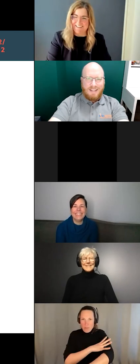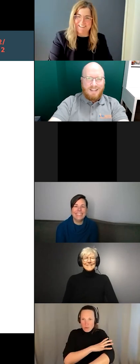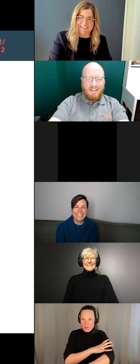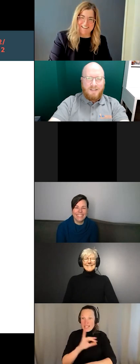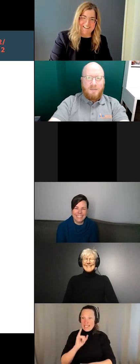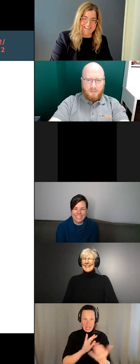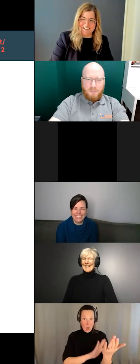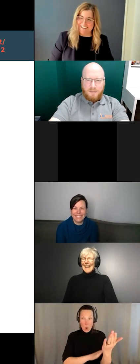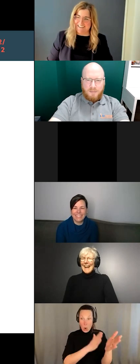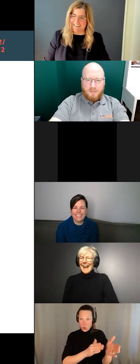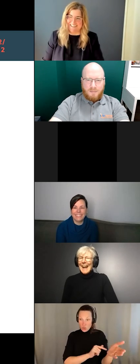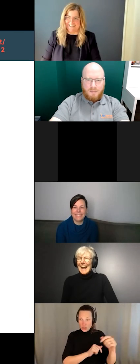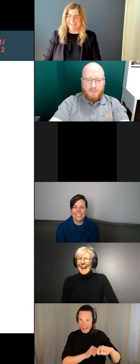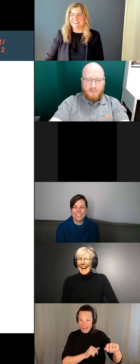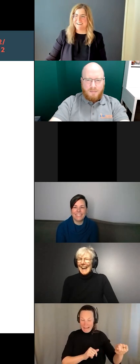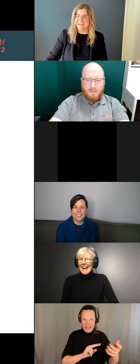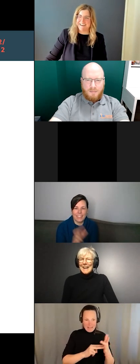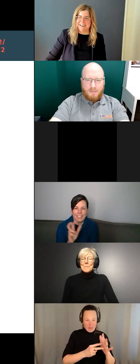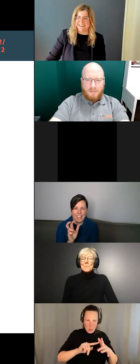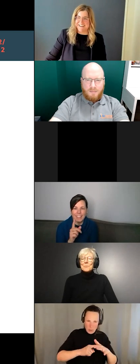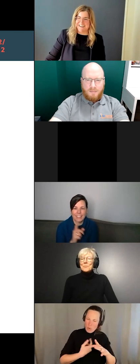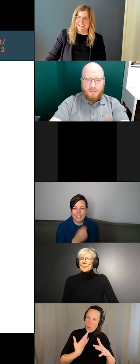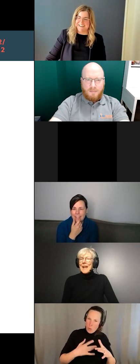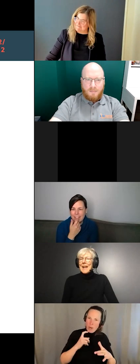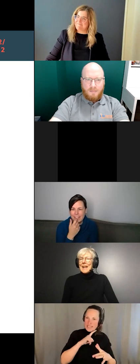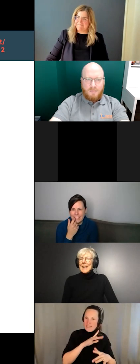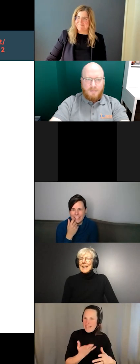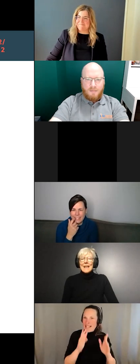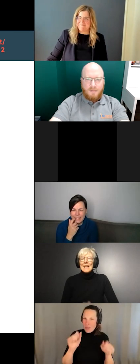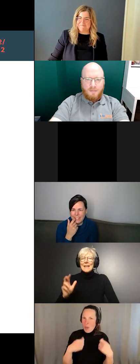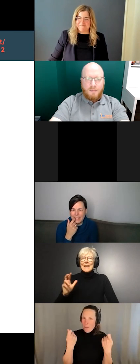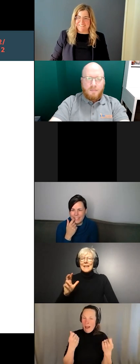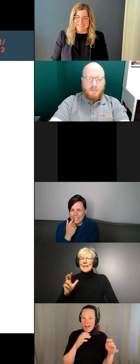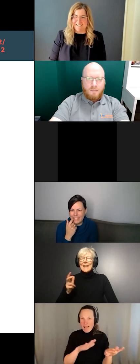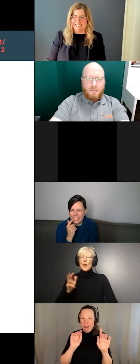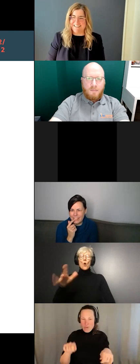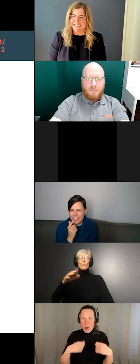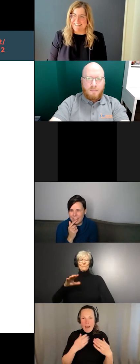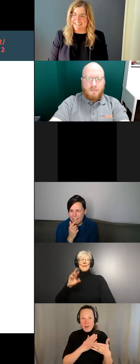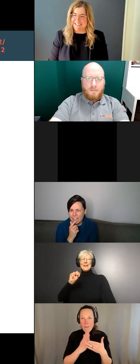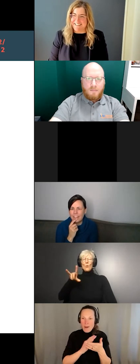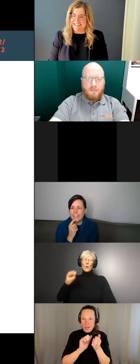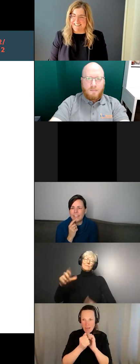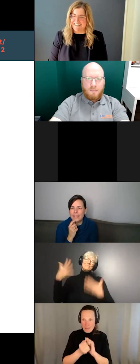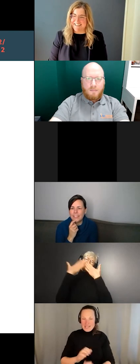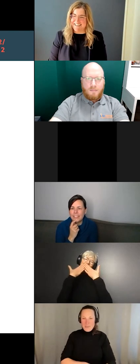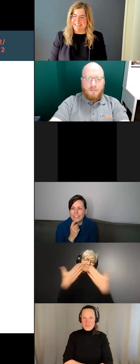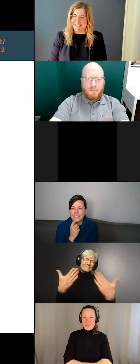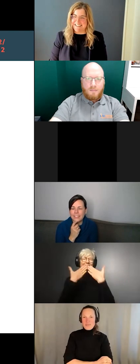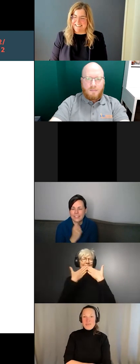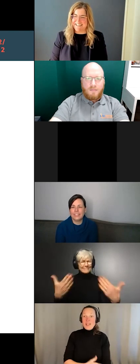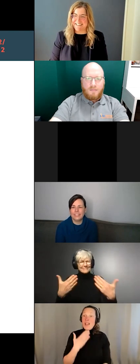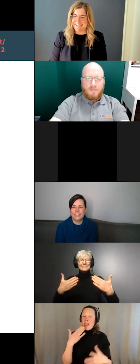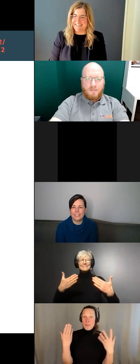être difficile au début. Excellent. Thank you so much. to our Excellent. panel Merci here à today. notre dernier panel